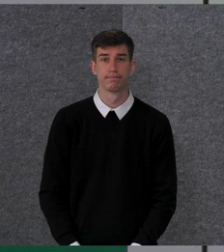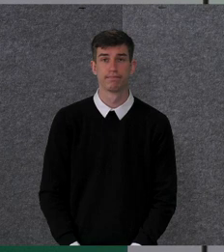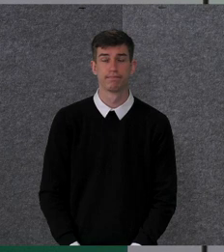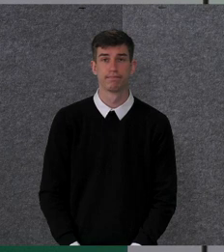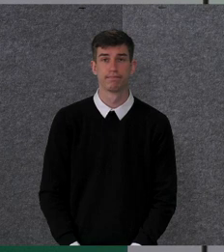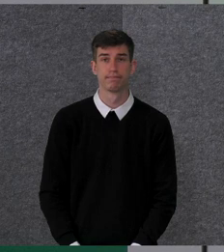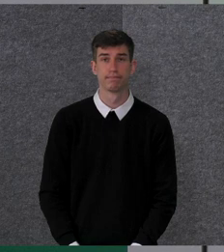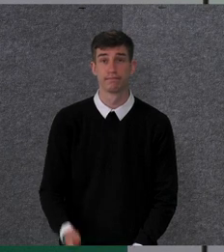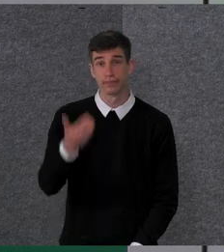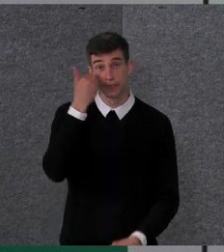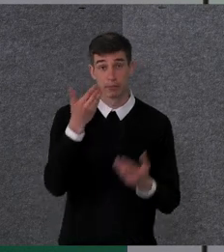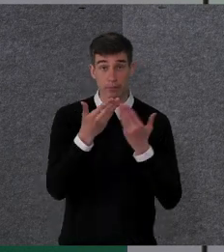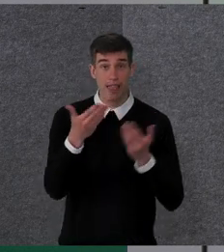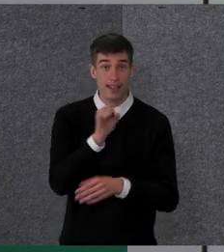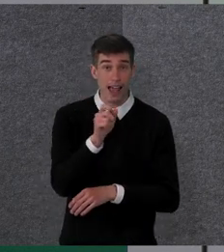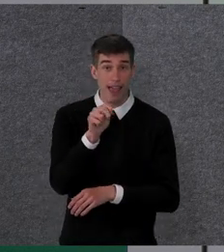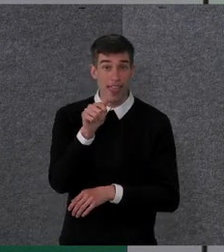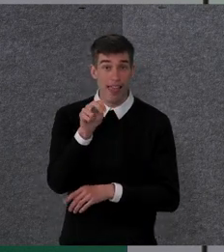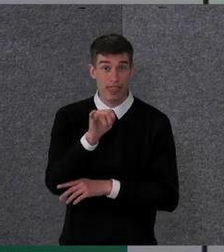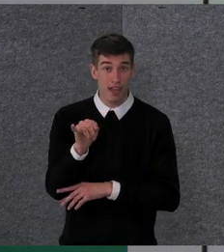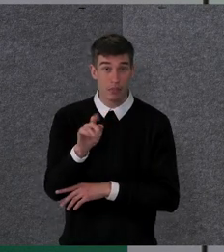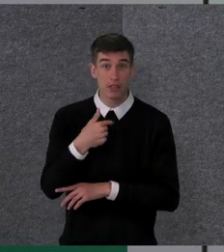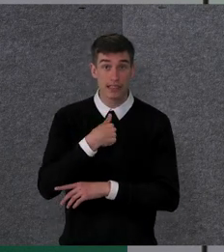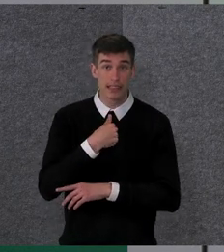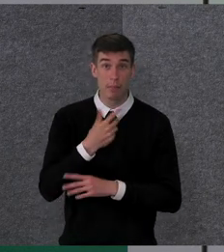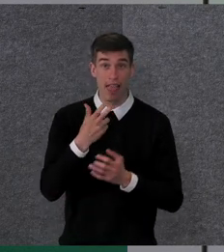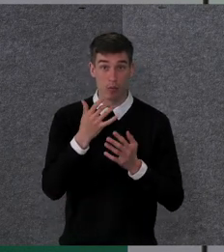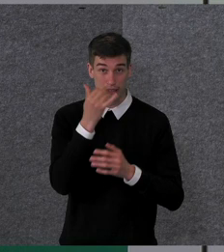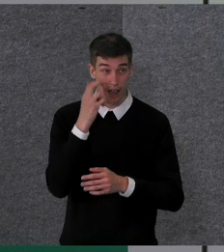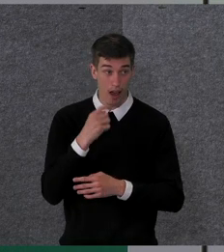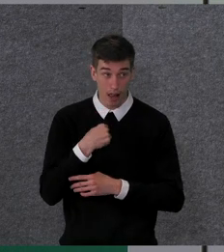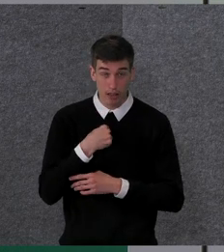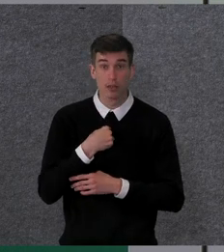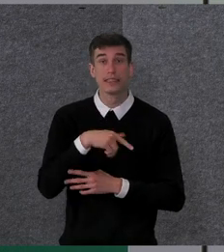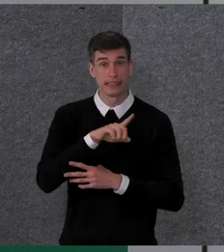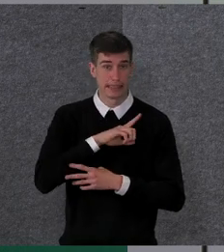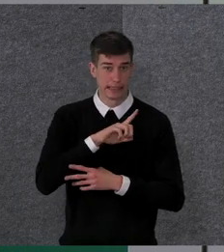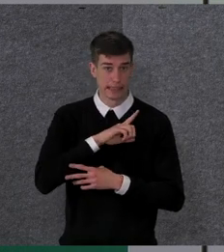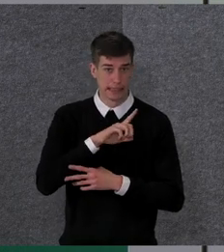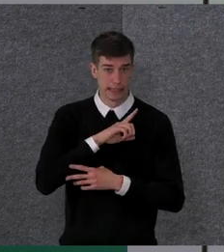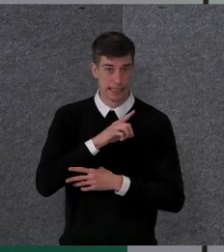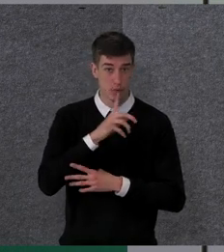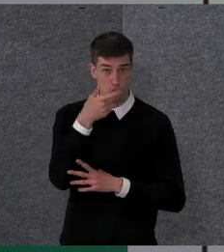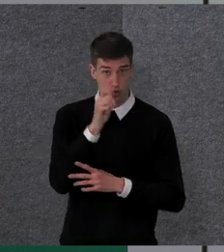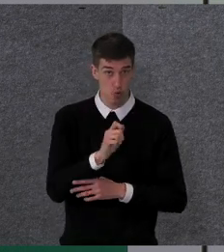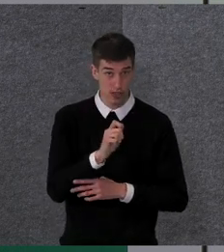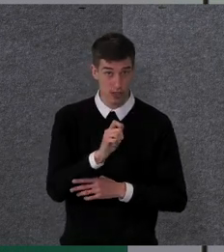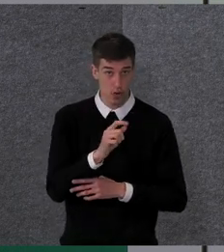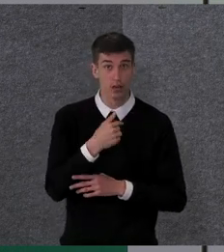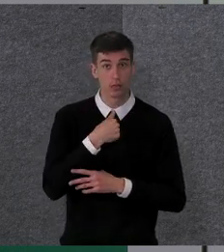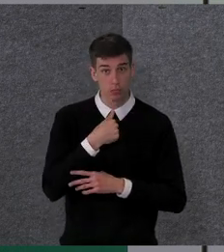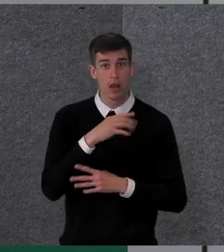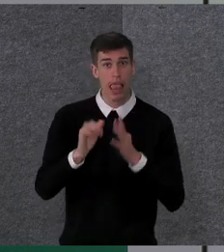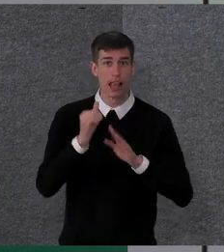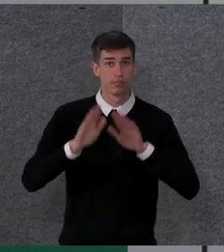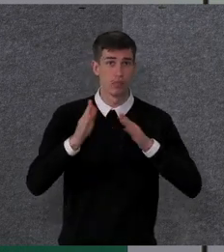Liebe Freundin, mein Name ist Sarah Nanni, ich bin 33 Jahre alt, ich lebe und arbeite in Düsseldorf und ich trete heute mit dem ersten offenen